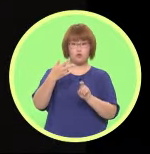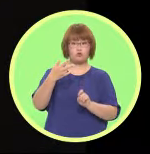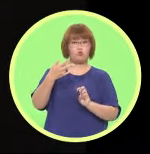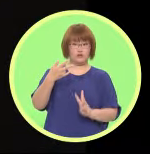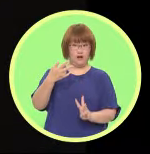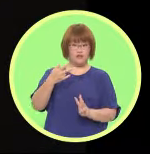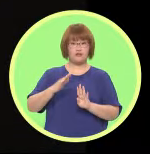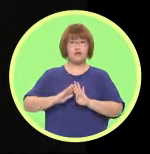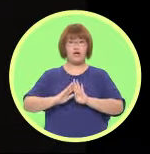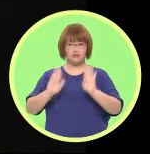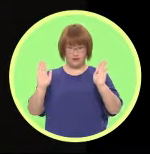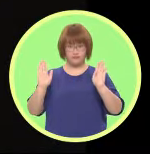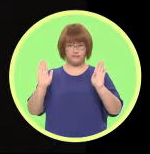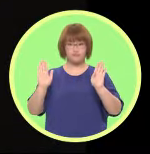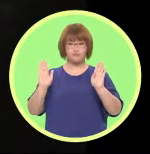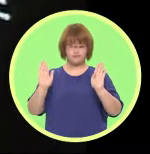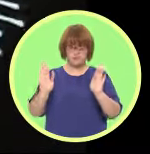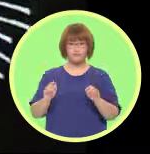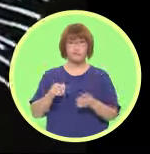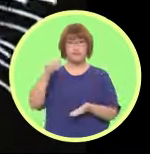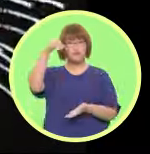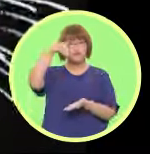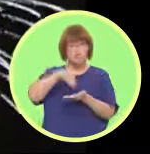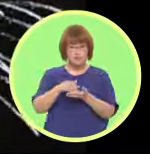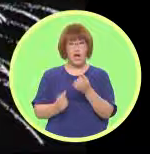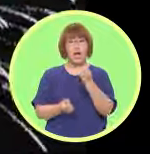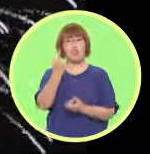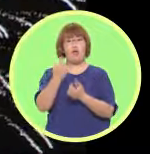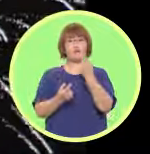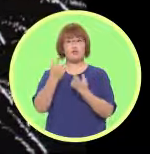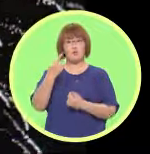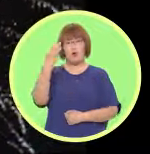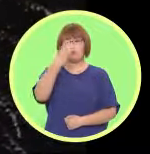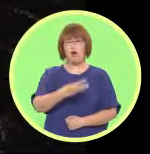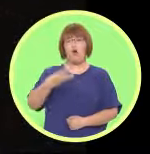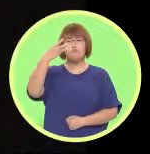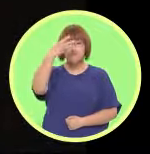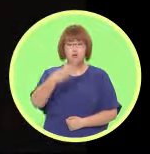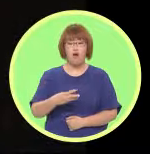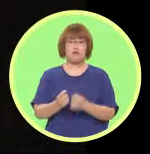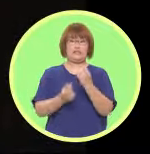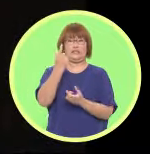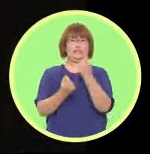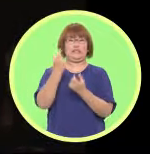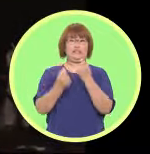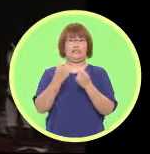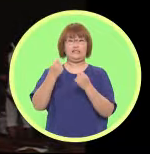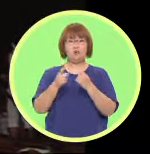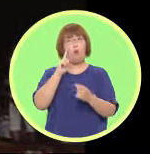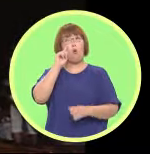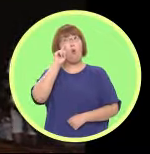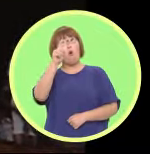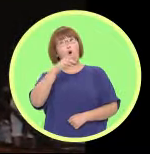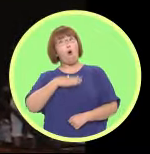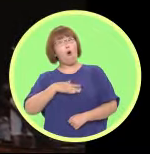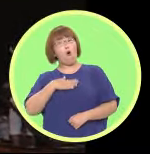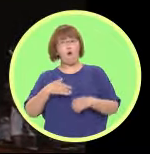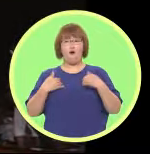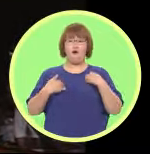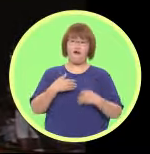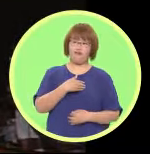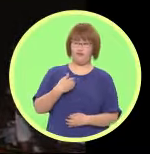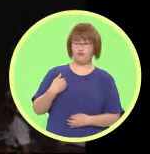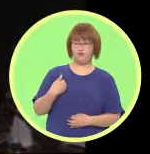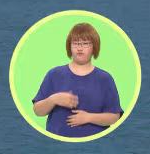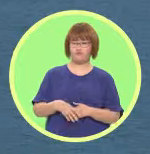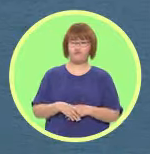13日に開催される東の住吉祭り、フィナーレを飾る花火はおよそ3000発の会場花火を目の前で楽しむこと